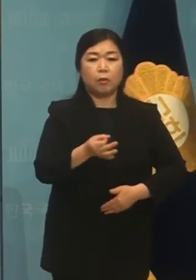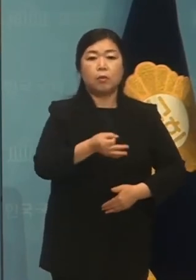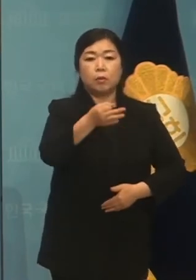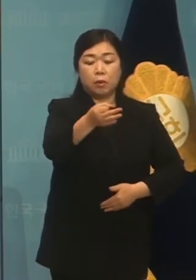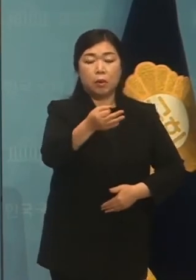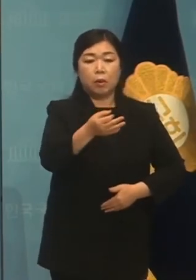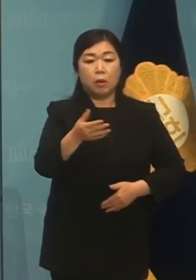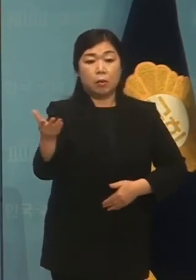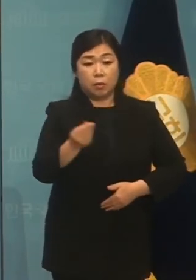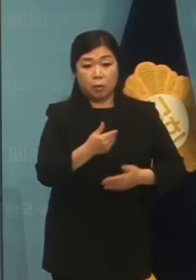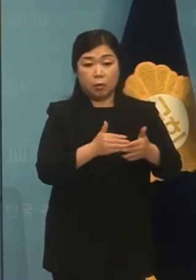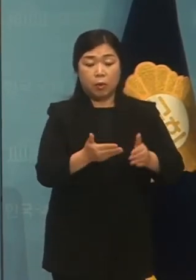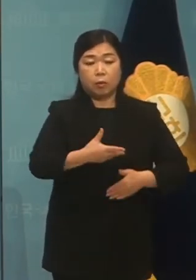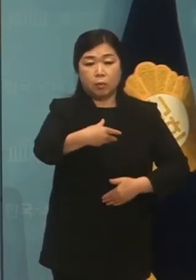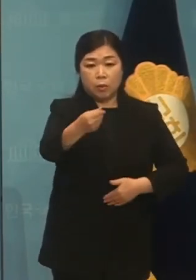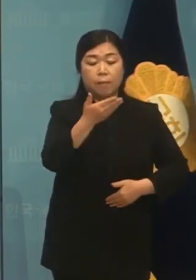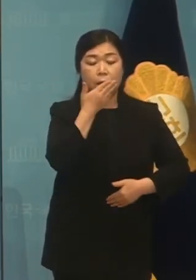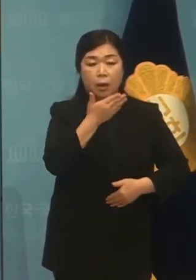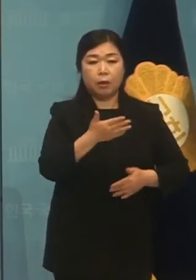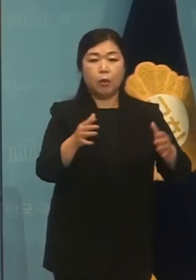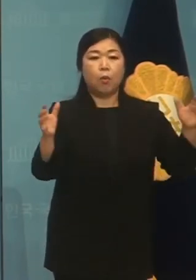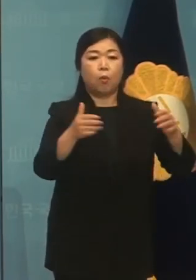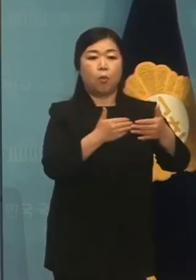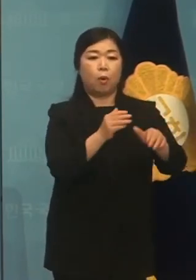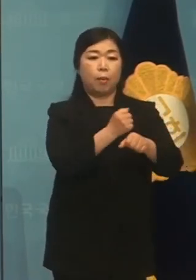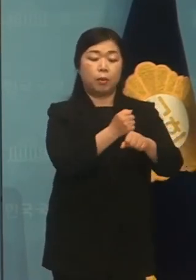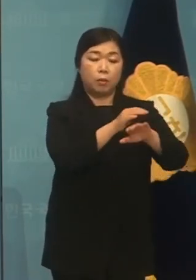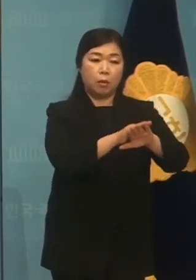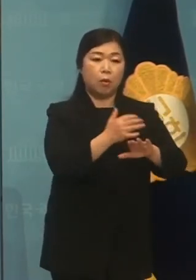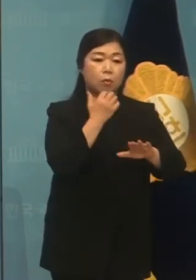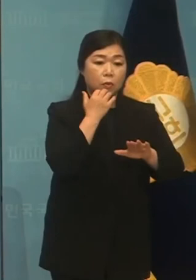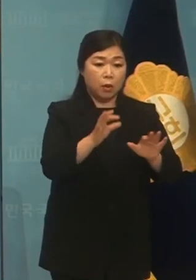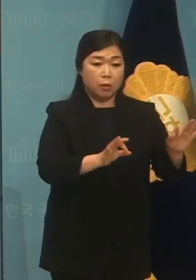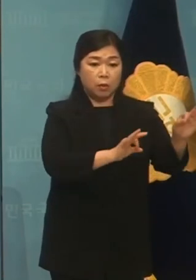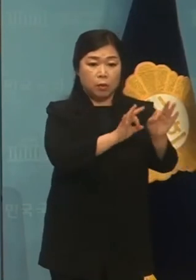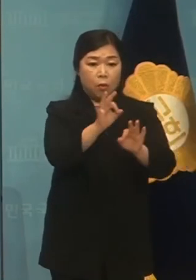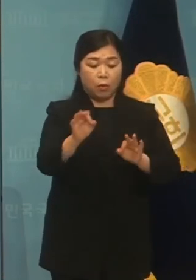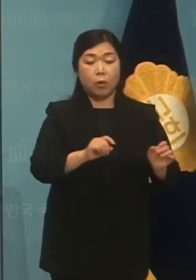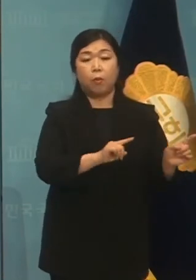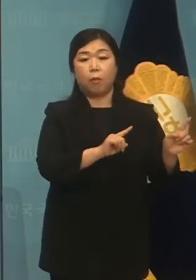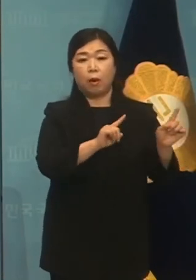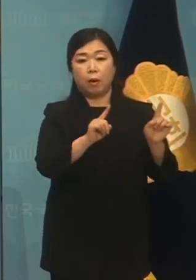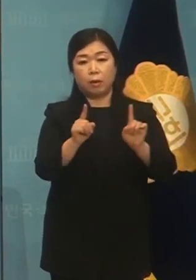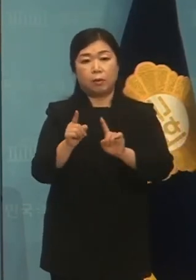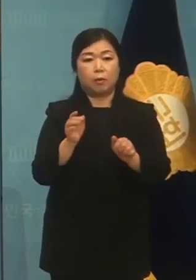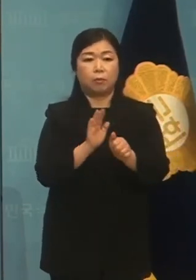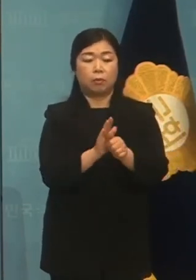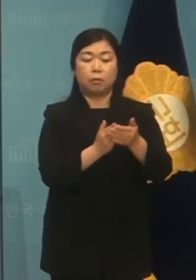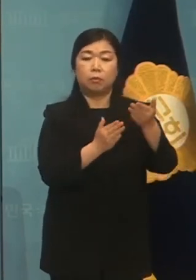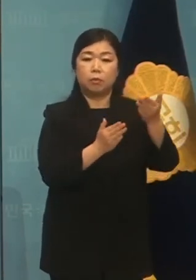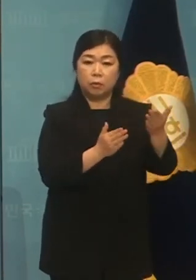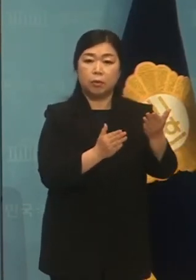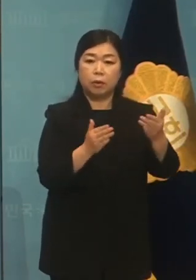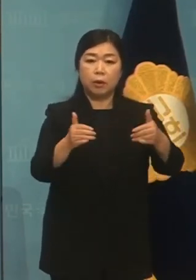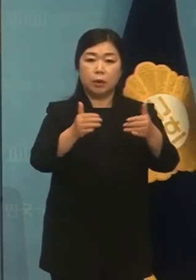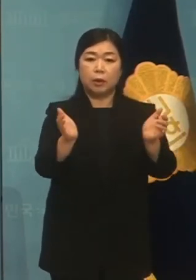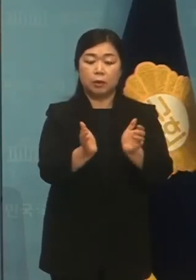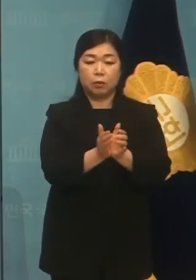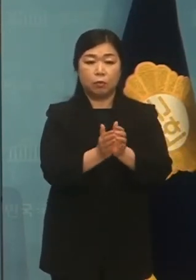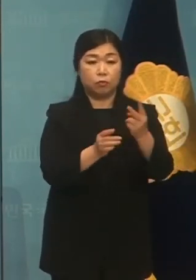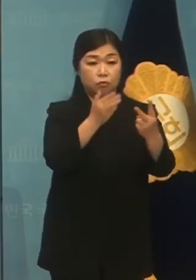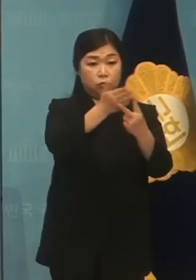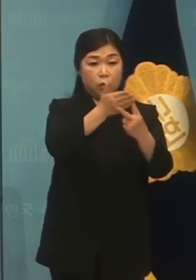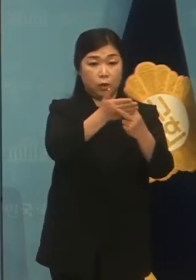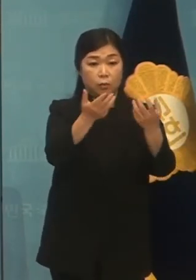있는 이런 복합개발을 통해서 서울의 경제 활성화를 촉진할 수 있는 이런 기구와 두 가지를